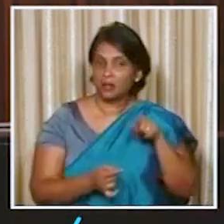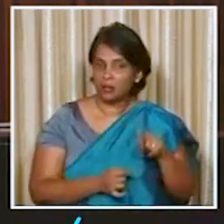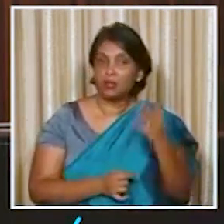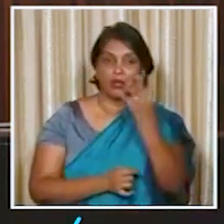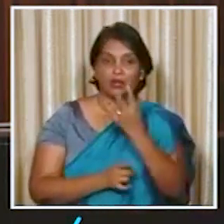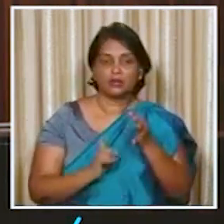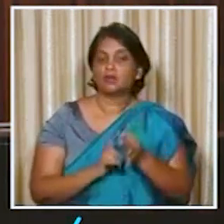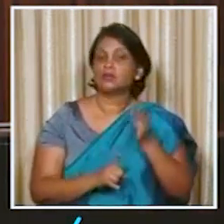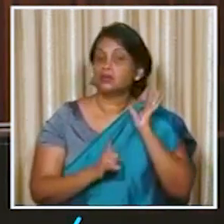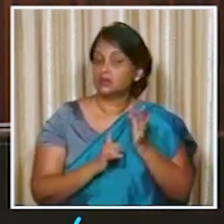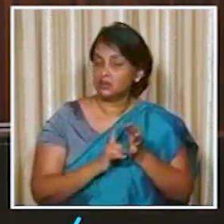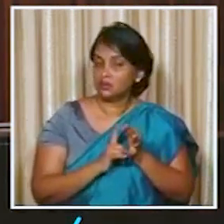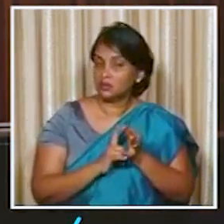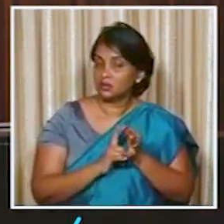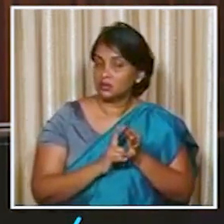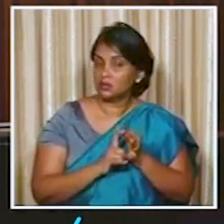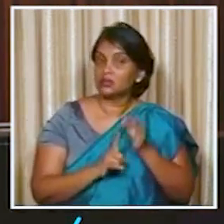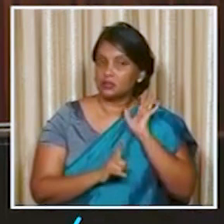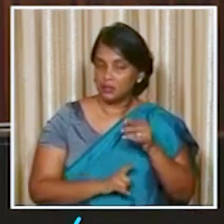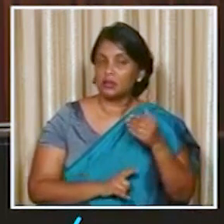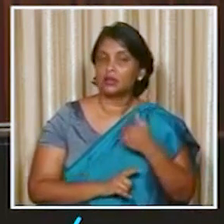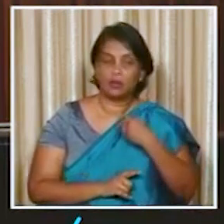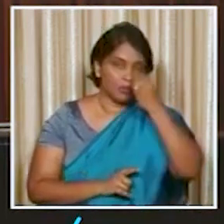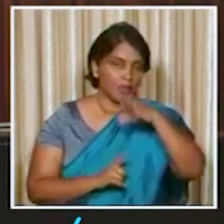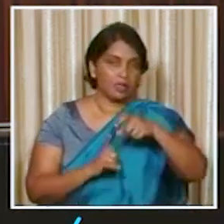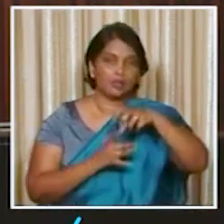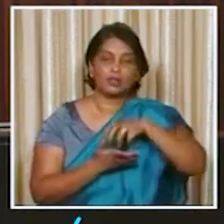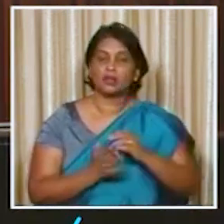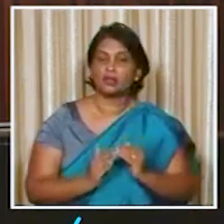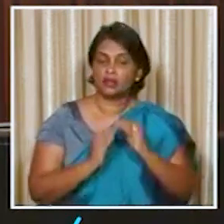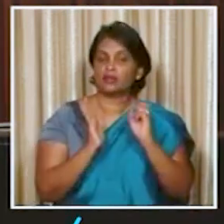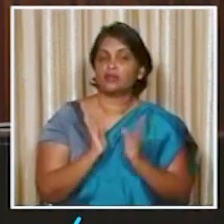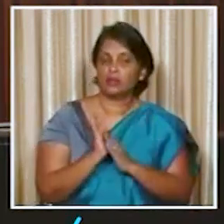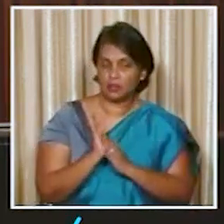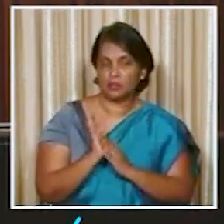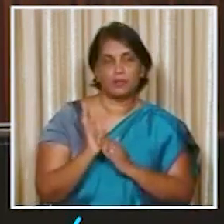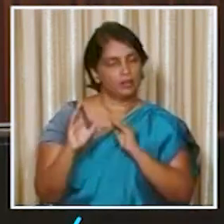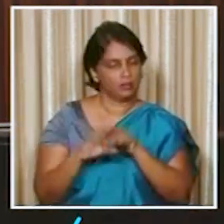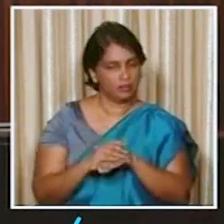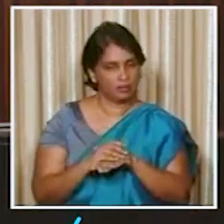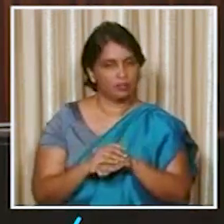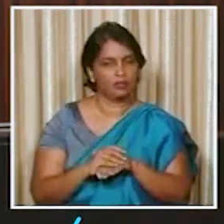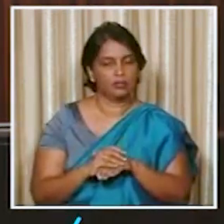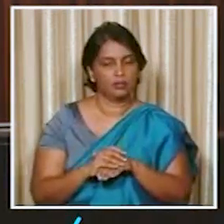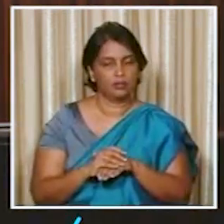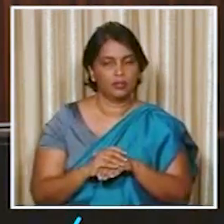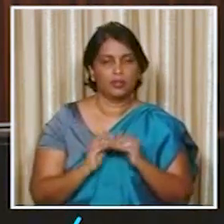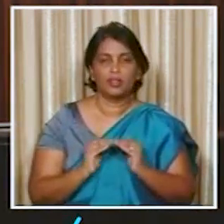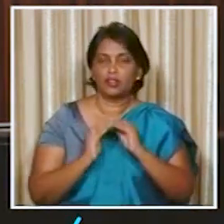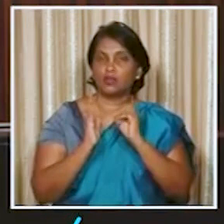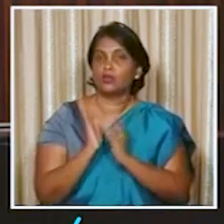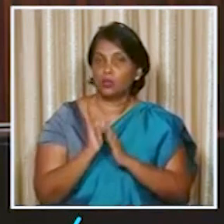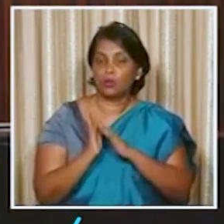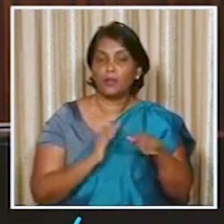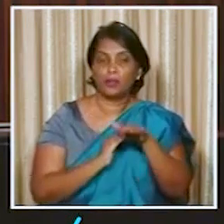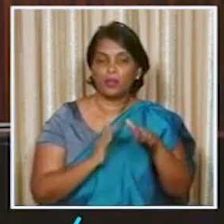හතරේම සභාපතිවරයා වන අතර මාතර දිස්ත්‍රික් සංවර්ධන කමිටුවේද සමාජිකයෙමි සංවර්ධන කමිටුව අනුව